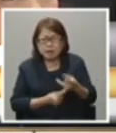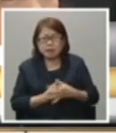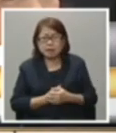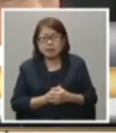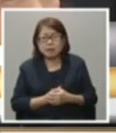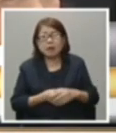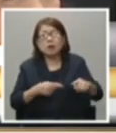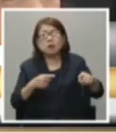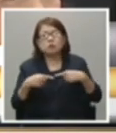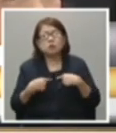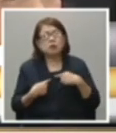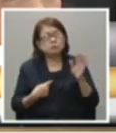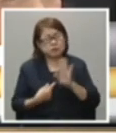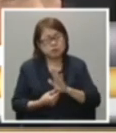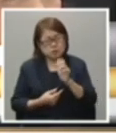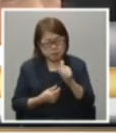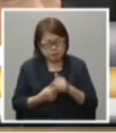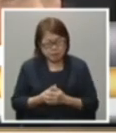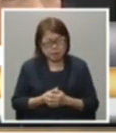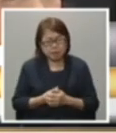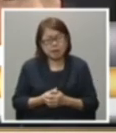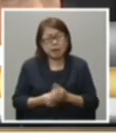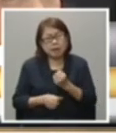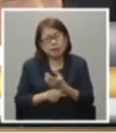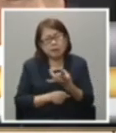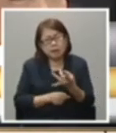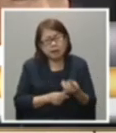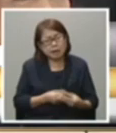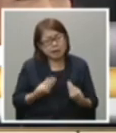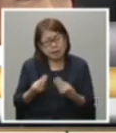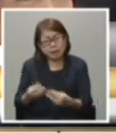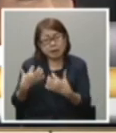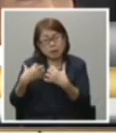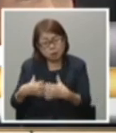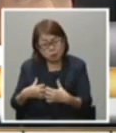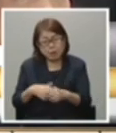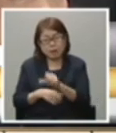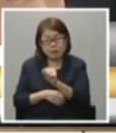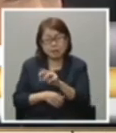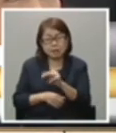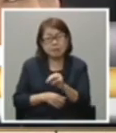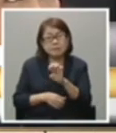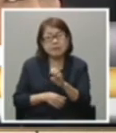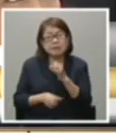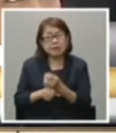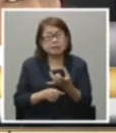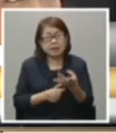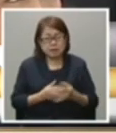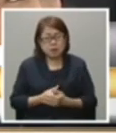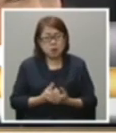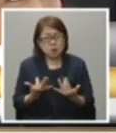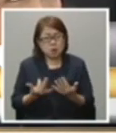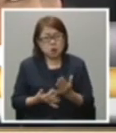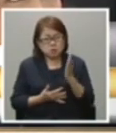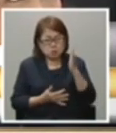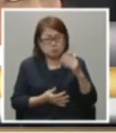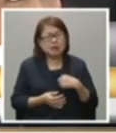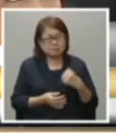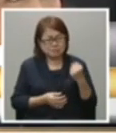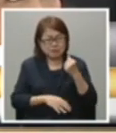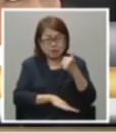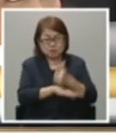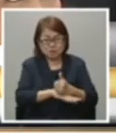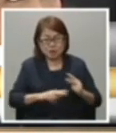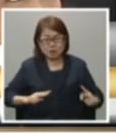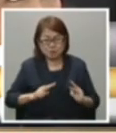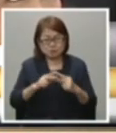ท่านไม่ต้องตอบนะคะว่าท่านทำอะไรให้ SME บ้างเดี๋ยวอีกสักครู่ดิฉันมั่นใจว่าจะมีรัฐมนตรีมาตอบเกี่ยวกับ SME